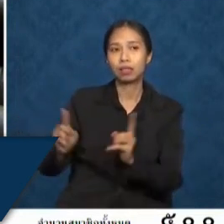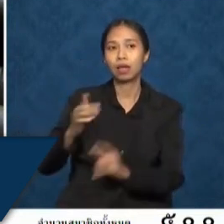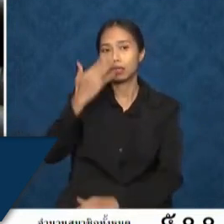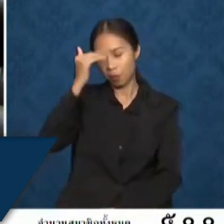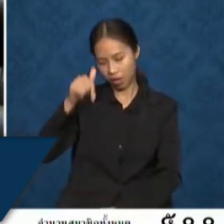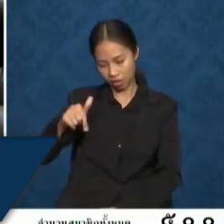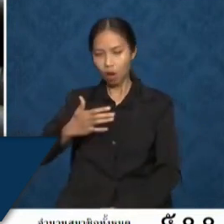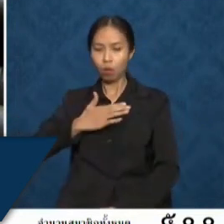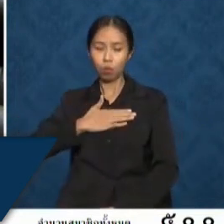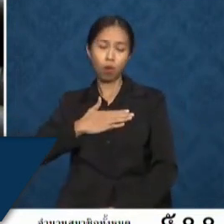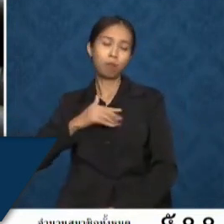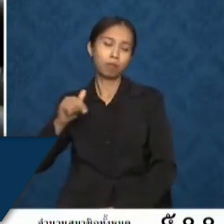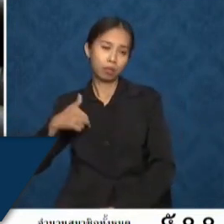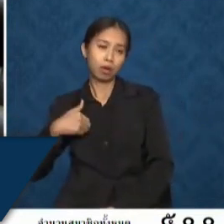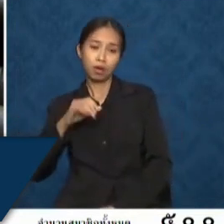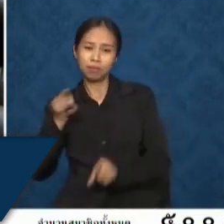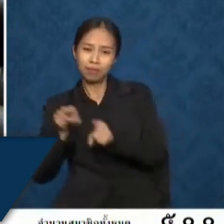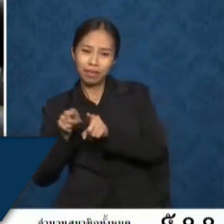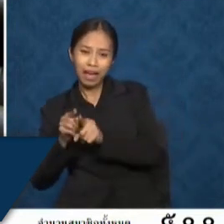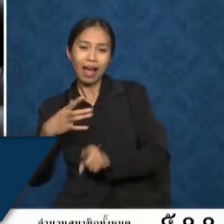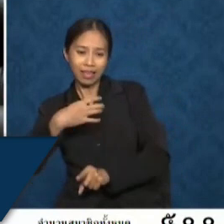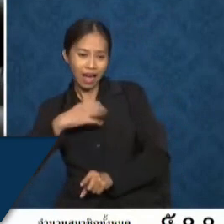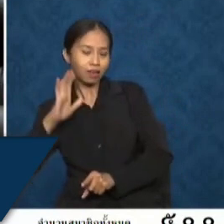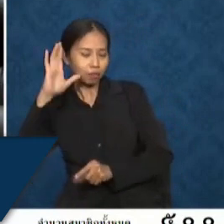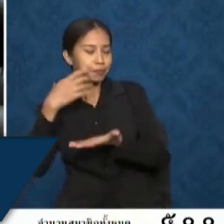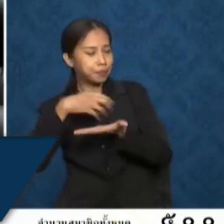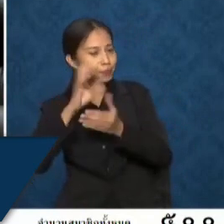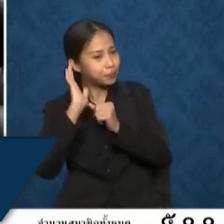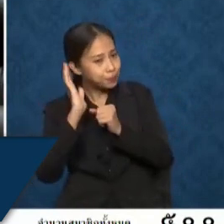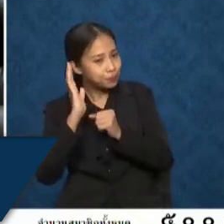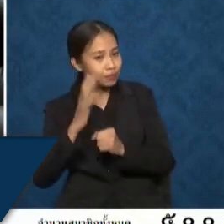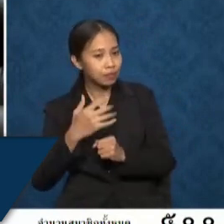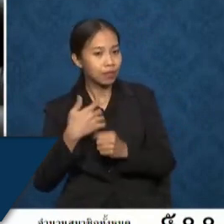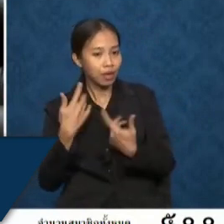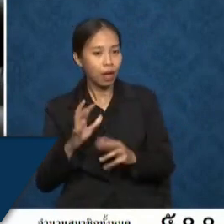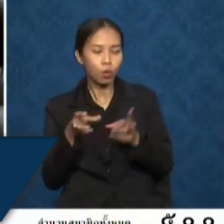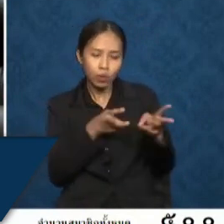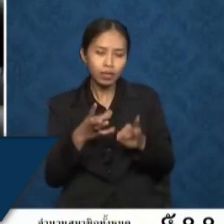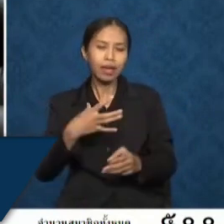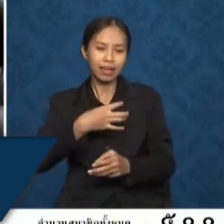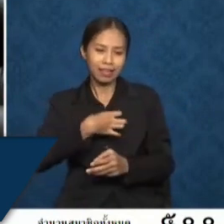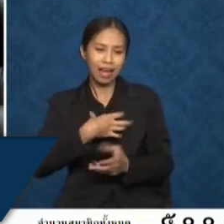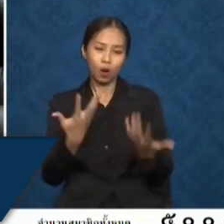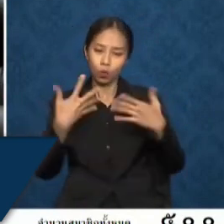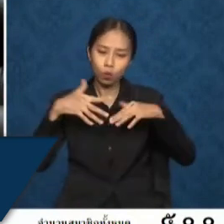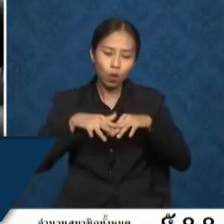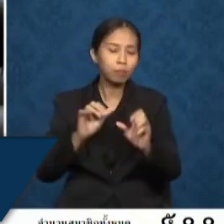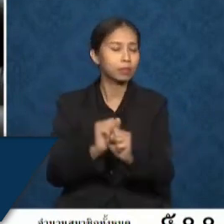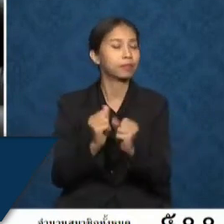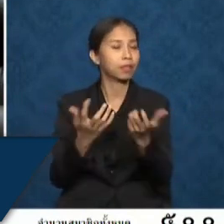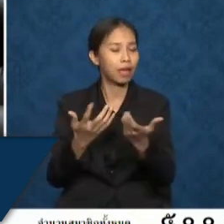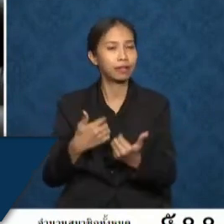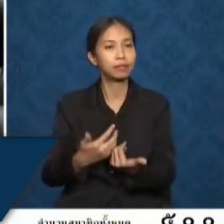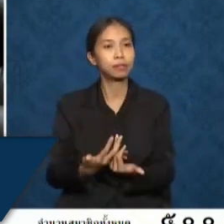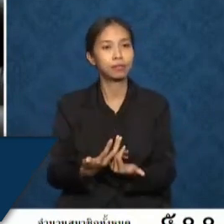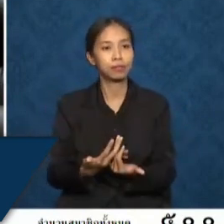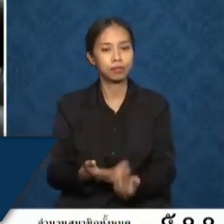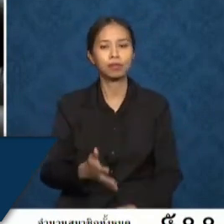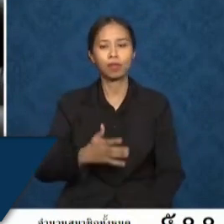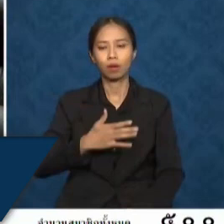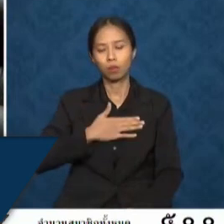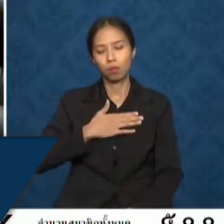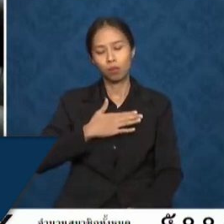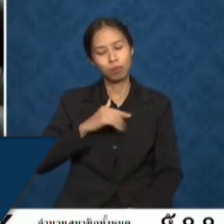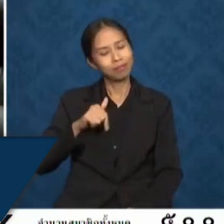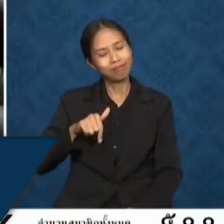แต่ฟังผมไม่สามารถหาทางออกได้ว่เอ๊ะจะอยู่ร่วมกันด้ความchlagenทรธแต่ตใสงคมได้อย่างใผมวานี้